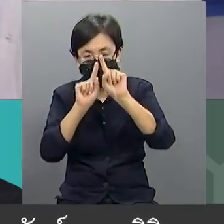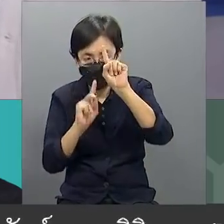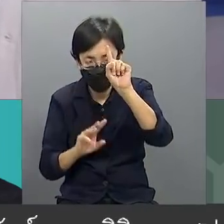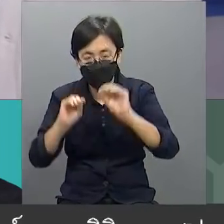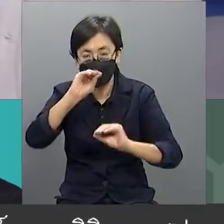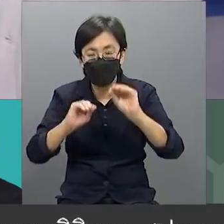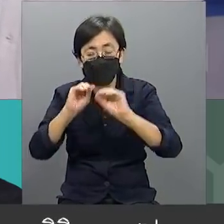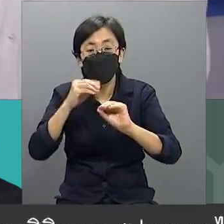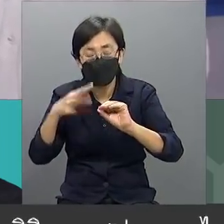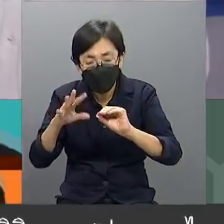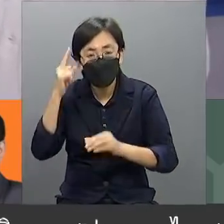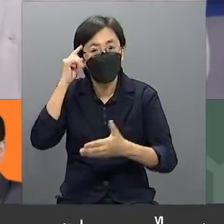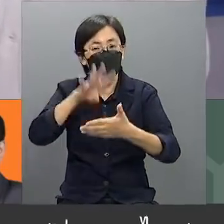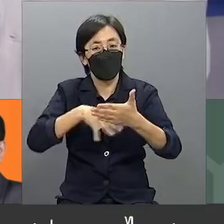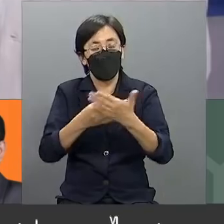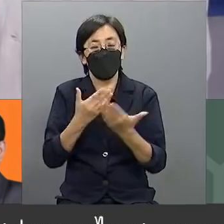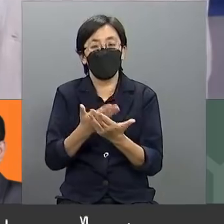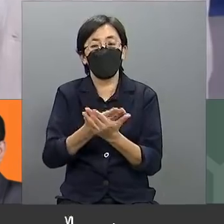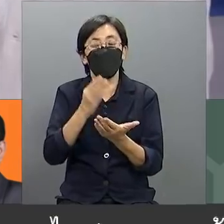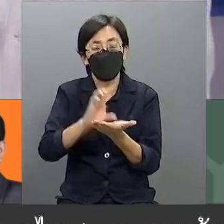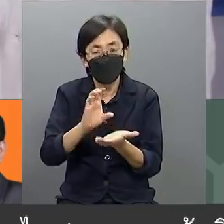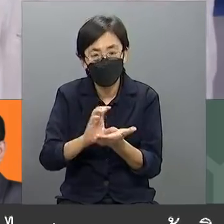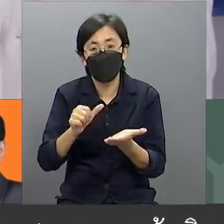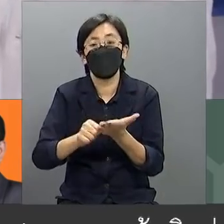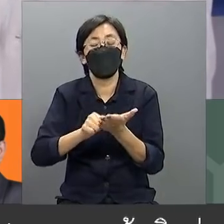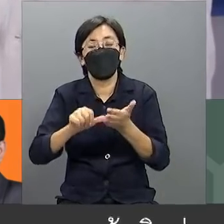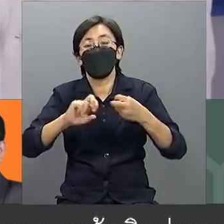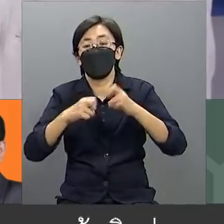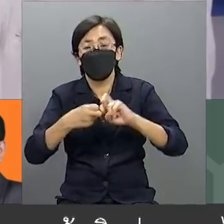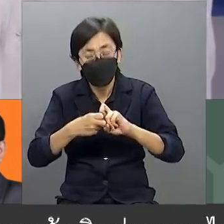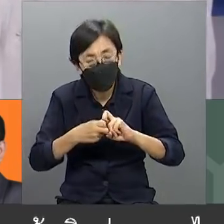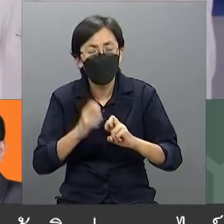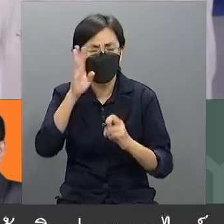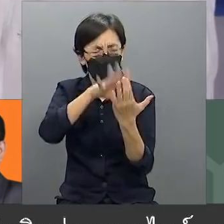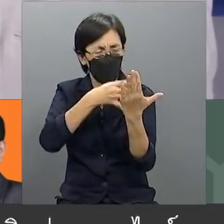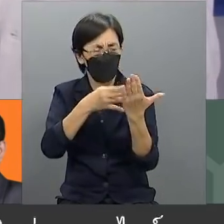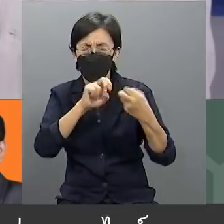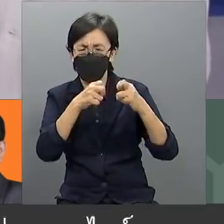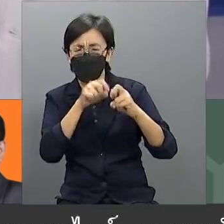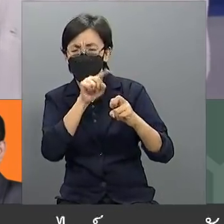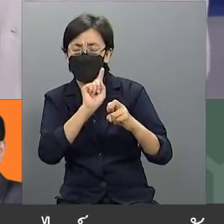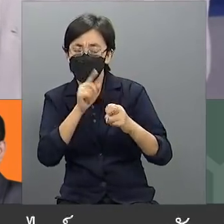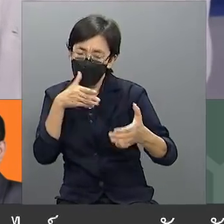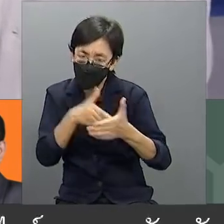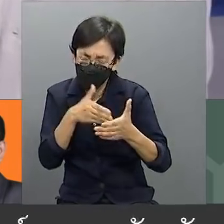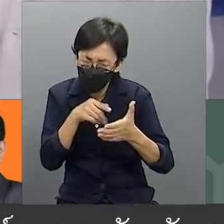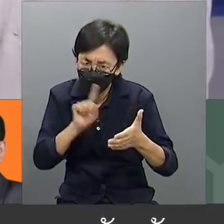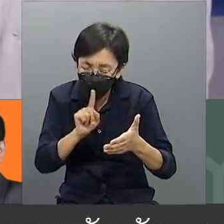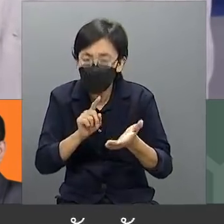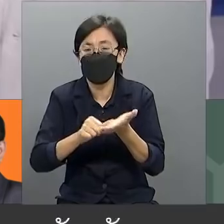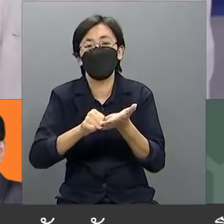การแก้ไขข้อบัญญัติแก้ไขกฎหมายที่มันไปอุปสรรคในการขับเคลื่อนนโยบายเพราะว่านี่คือสิ่งที่ผู้เข้าชมจะจะมั่นใจมากขึ้นว่า